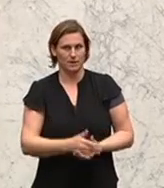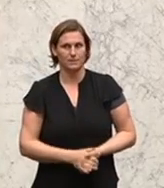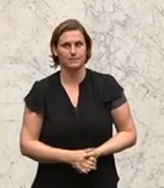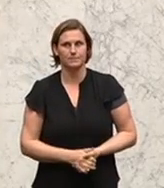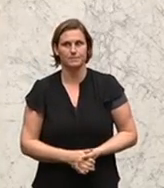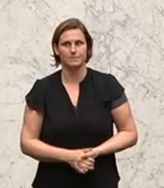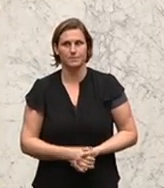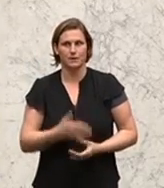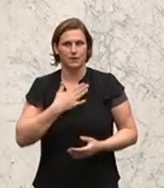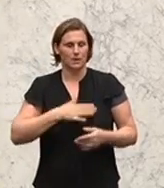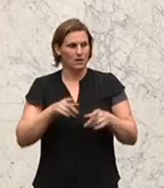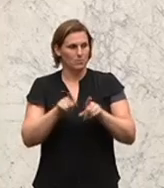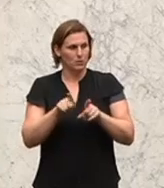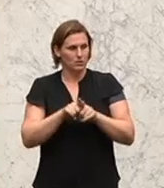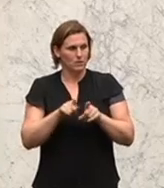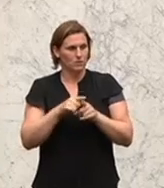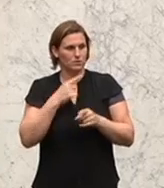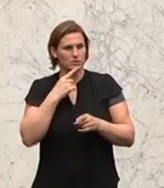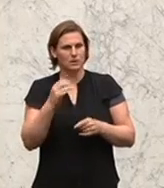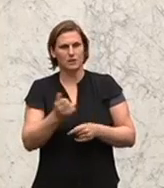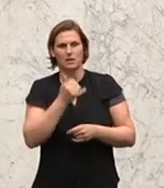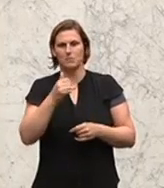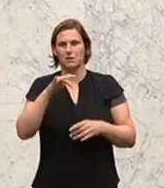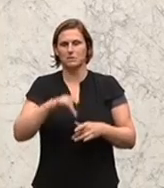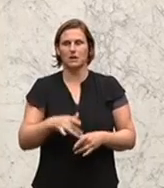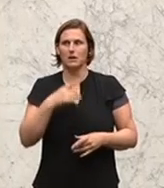möchte aber auch allen, ich weiß schon, was hier immer für ein